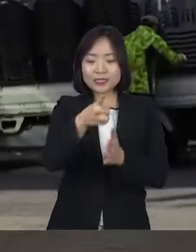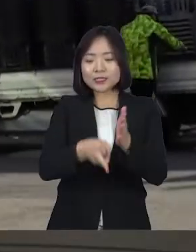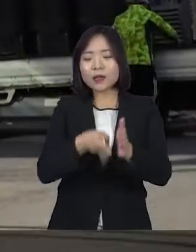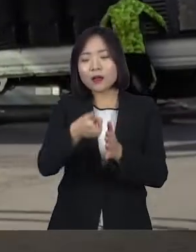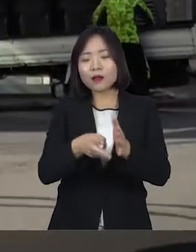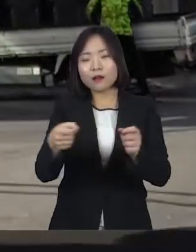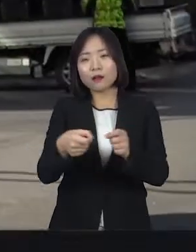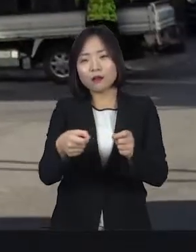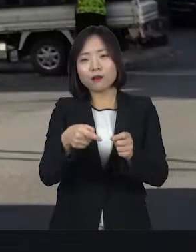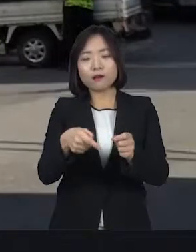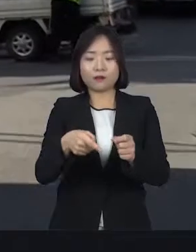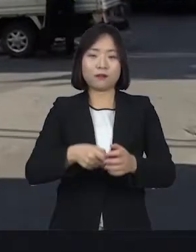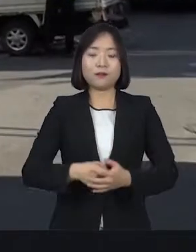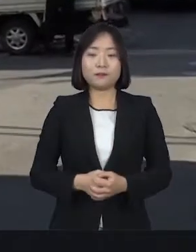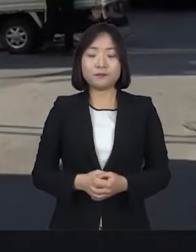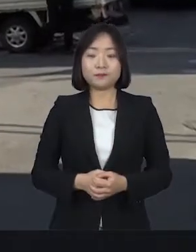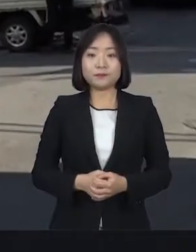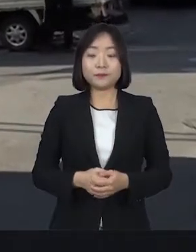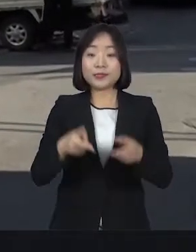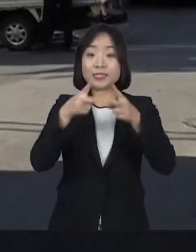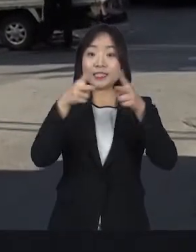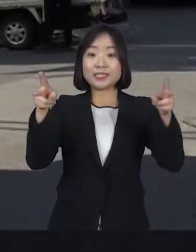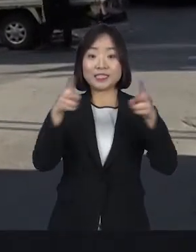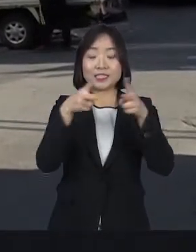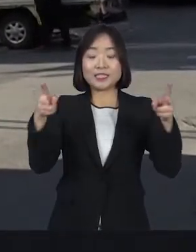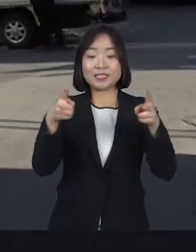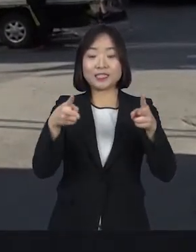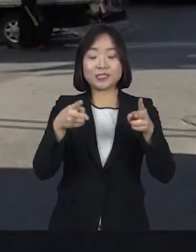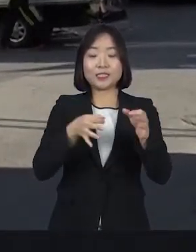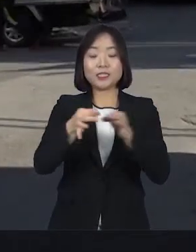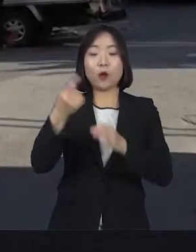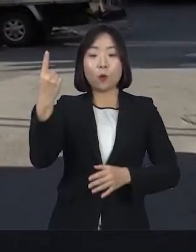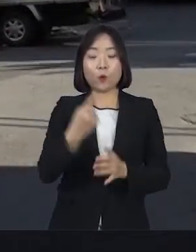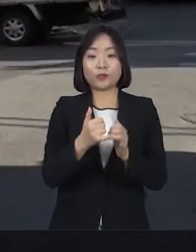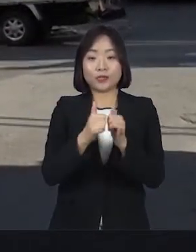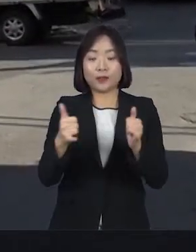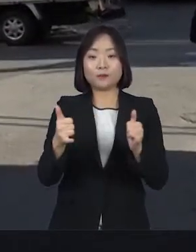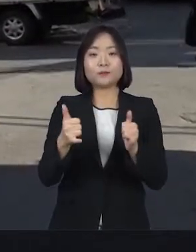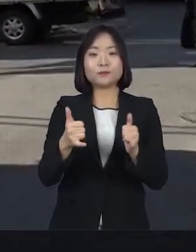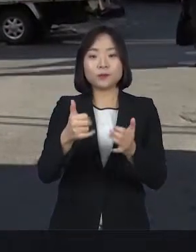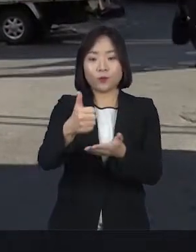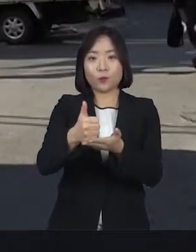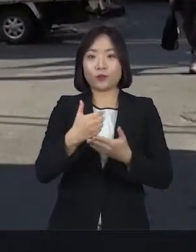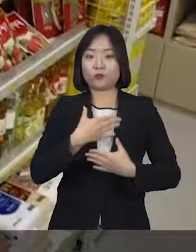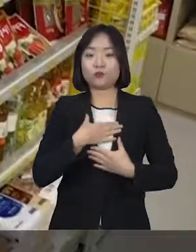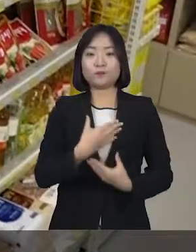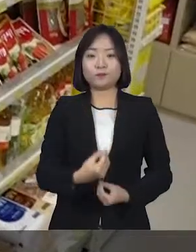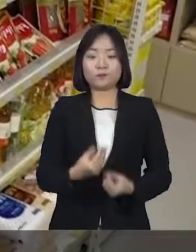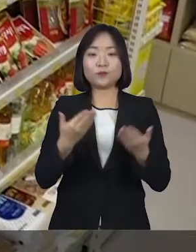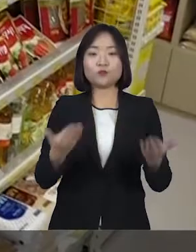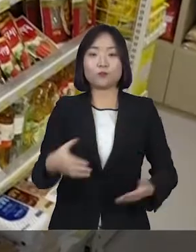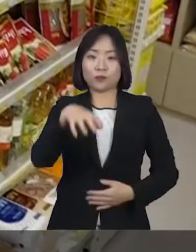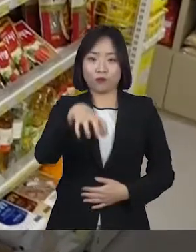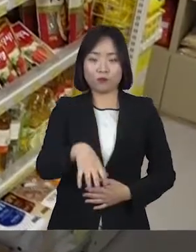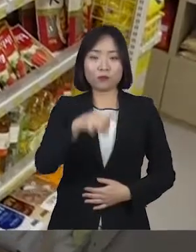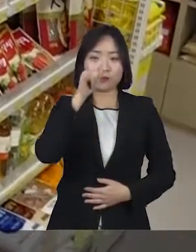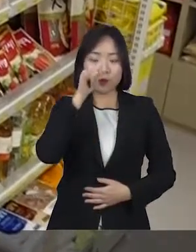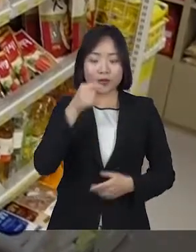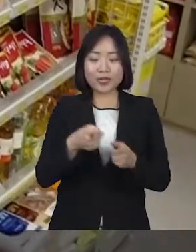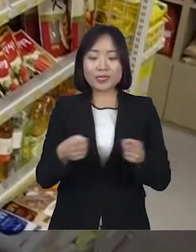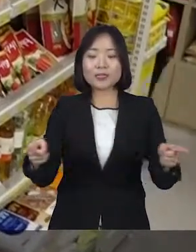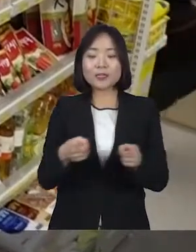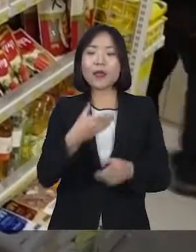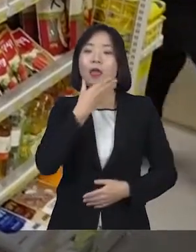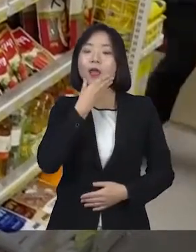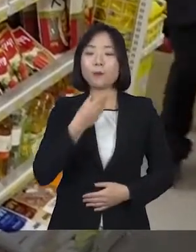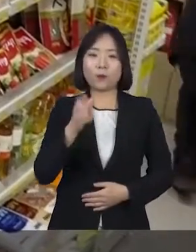역전시장 고객지원센터는 2층에 시장을 찾는 고객들 편의를 위한 고객 쉼터를 배치했으며 1층에서는 은빛